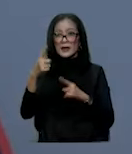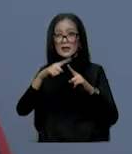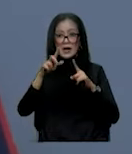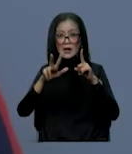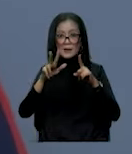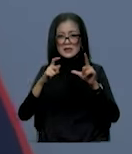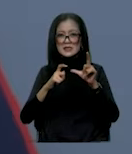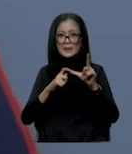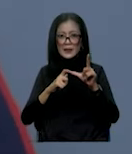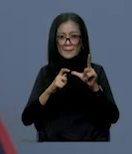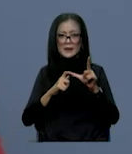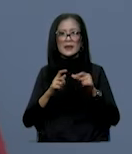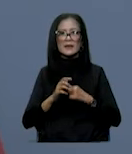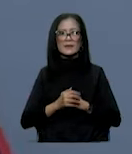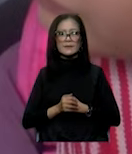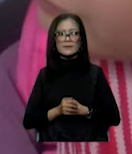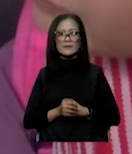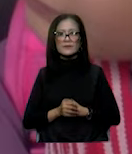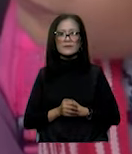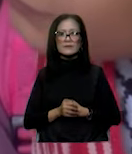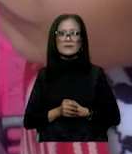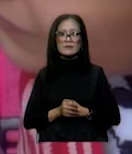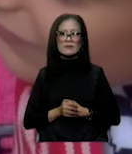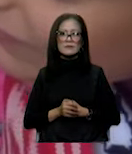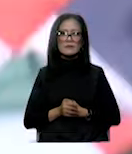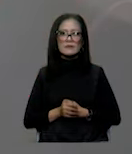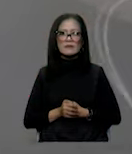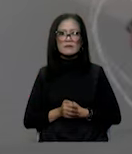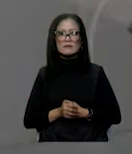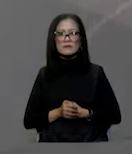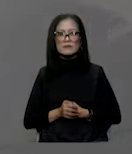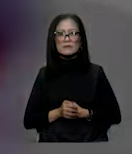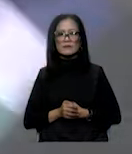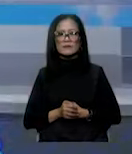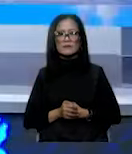Dari Tangerang, Banten, Jajang Dirajanegara, iNews melaporkan.